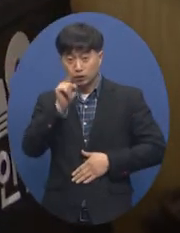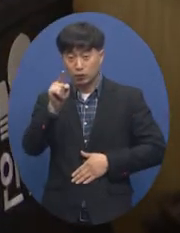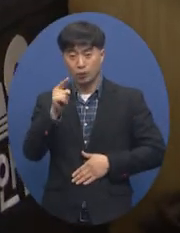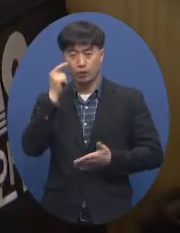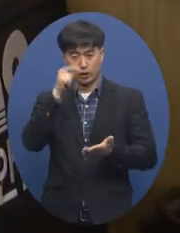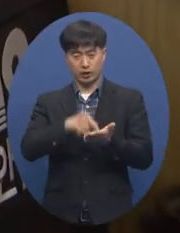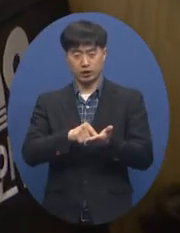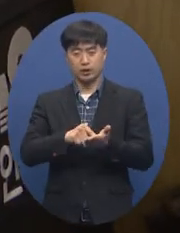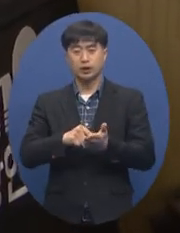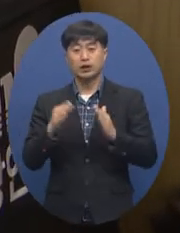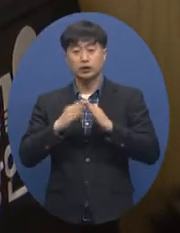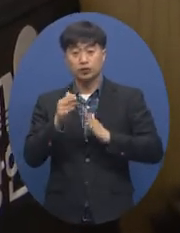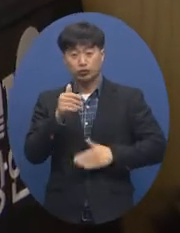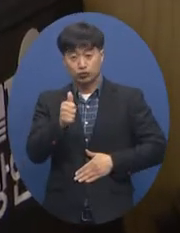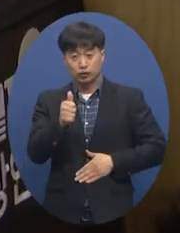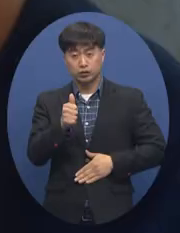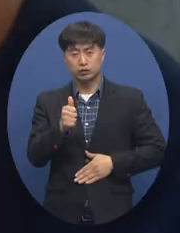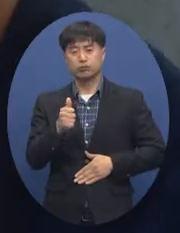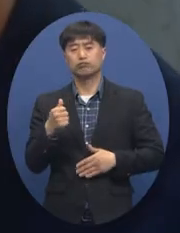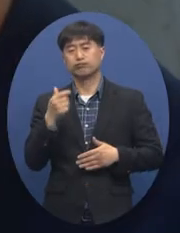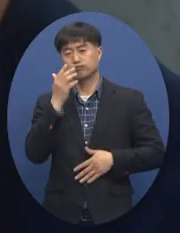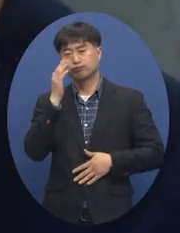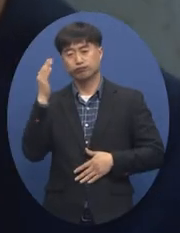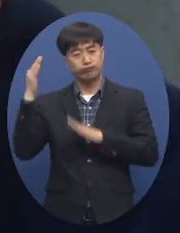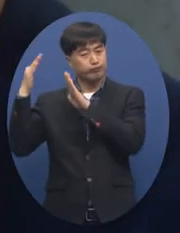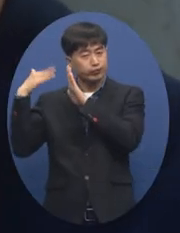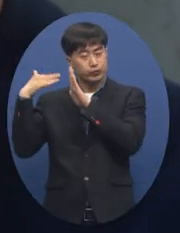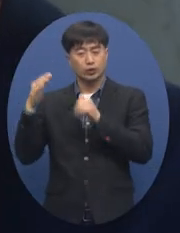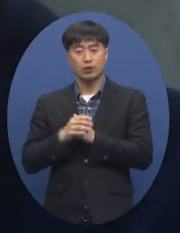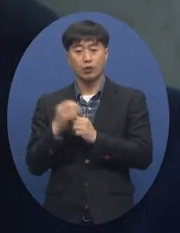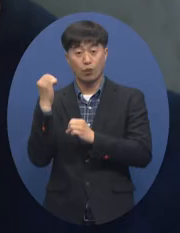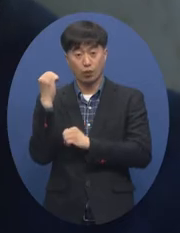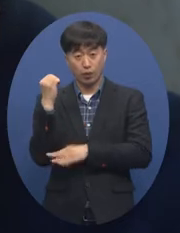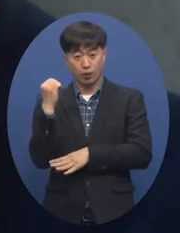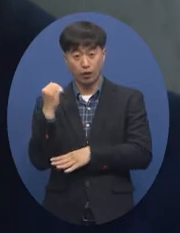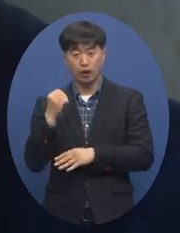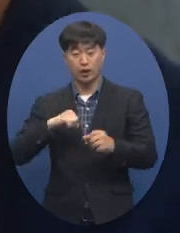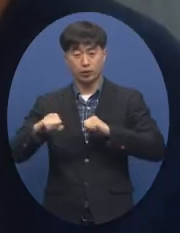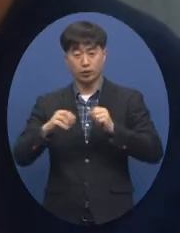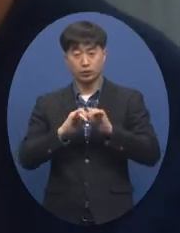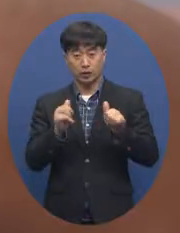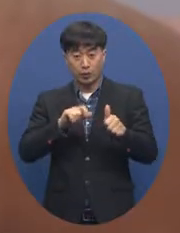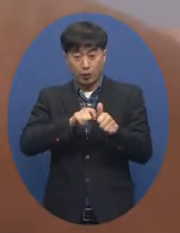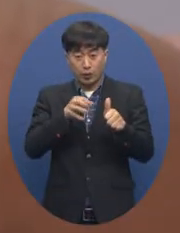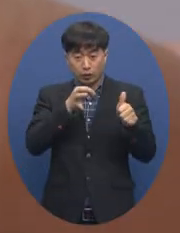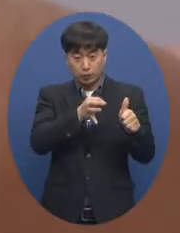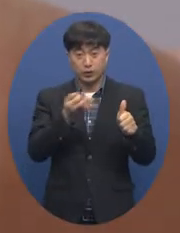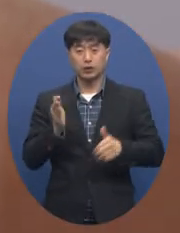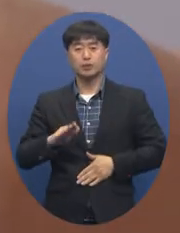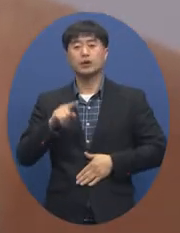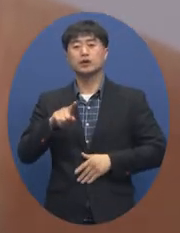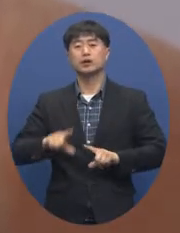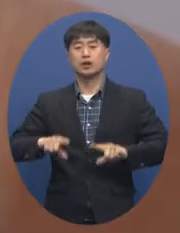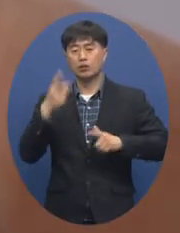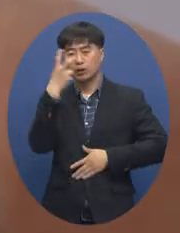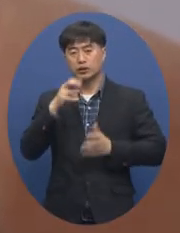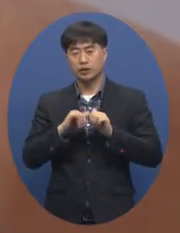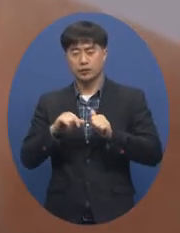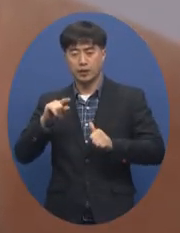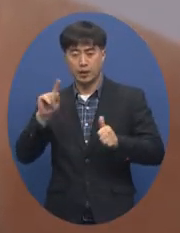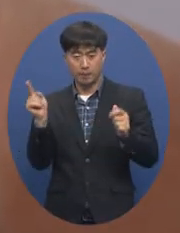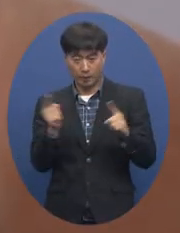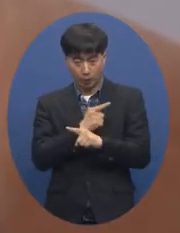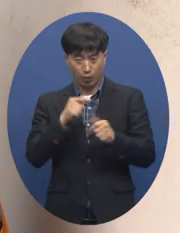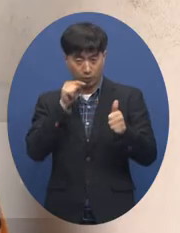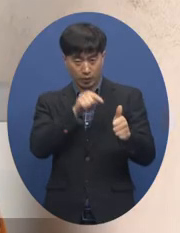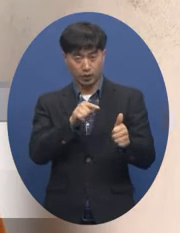적발됐는데 짐 주인은 감감무소식. 원칙상 행위자에게 과태료 처분이 들어가야 하지만 이날은 관리인에게만 시정 조치가